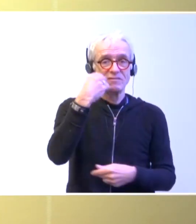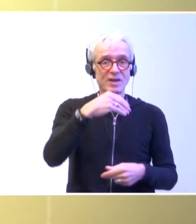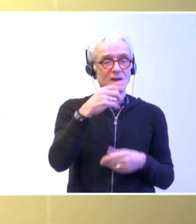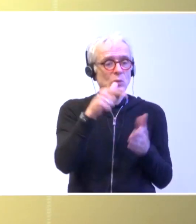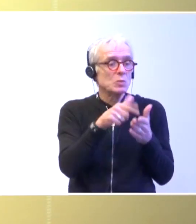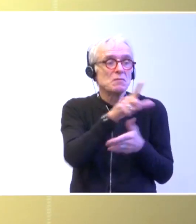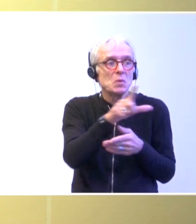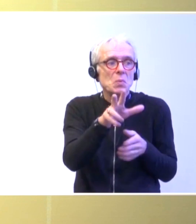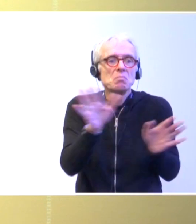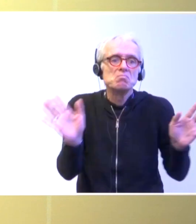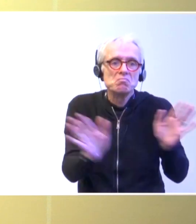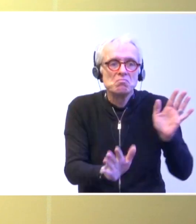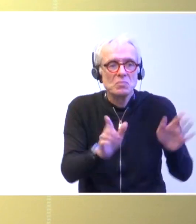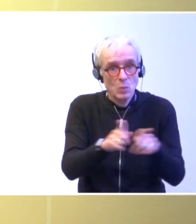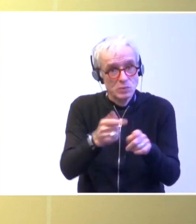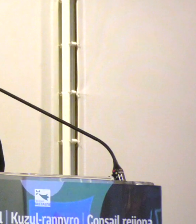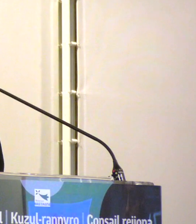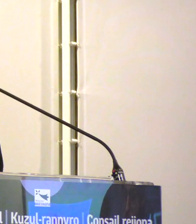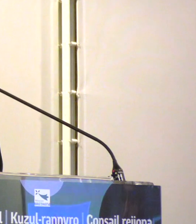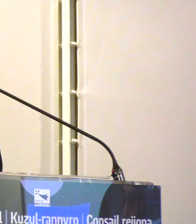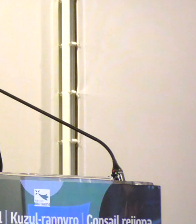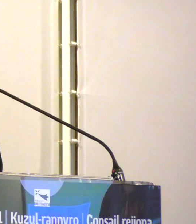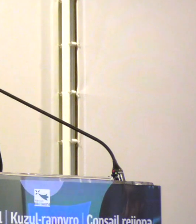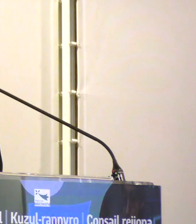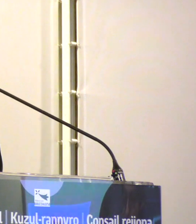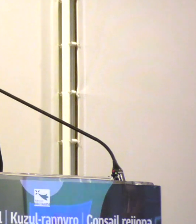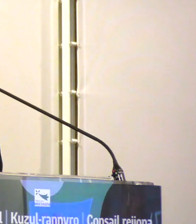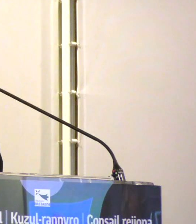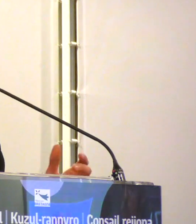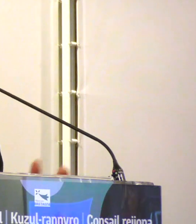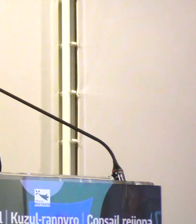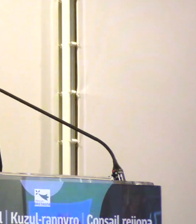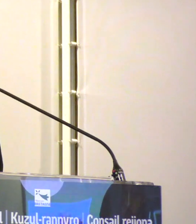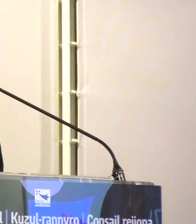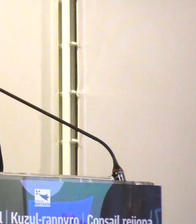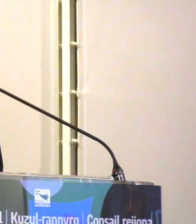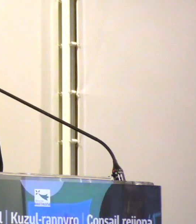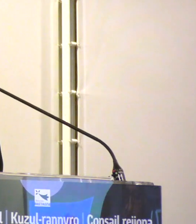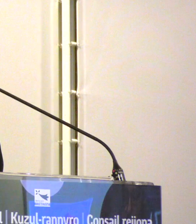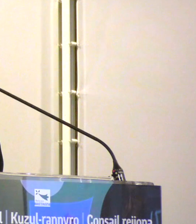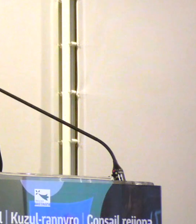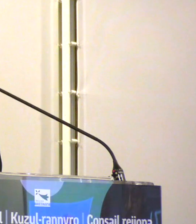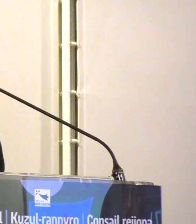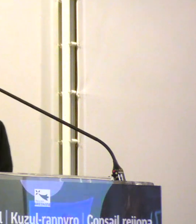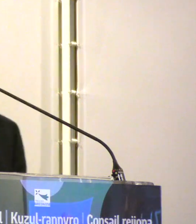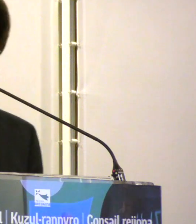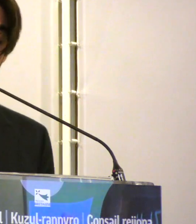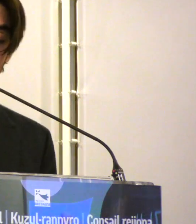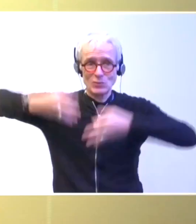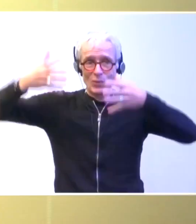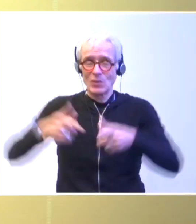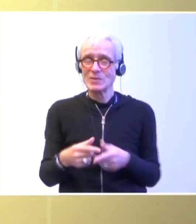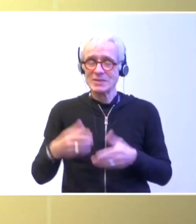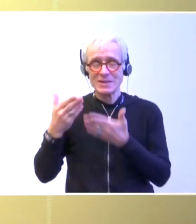sans quelques années à venir également ? Et subir des étés si chauds qu'on ne pourra plus même sortir de chez soi ? Quelle perspective pour